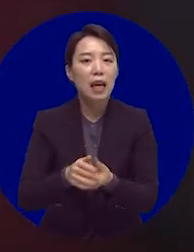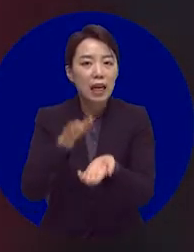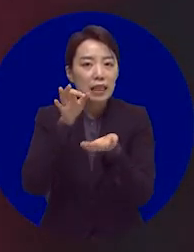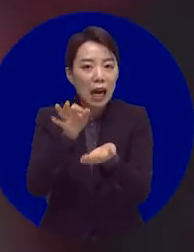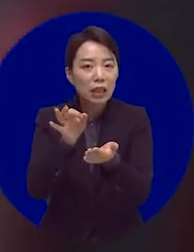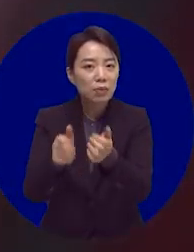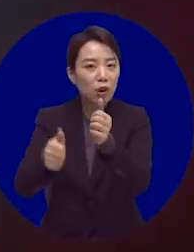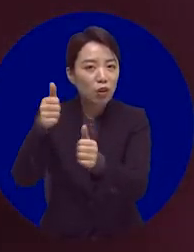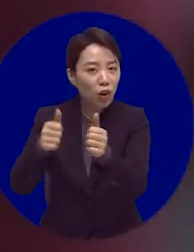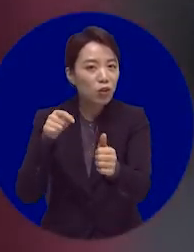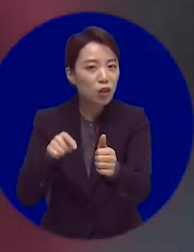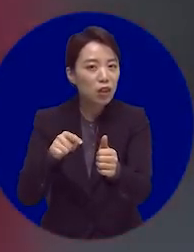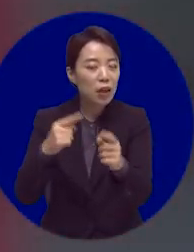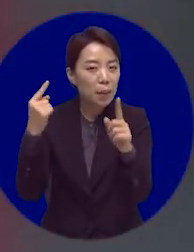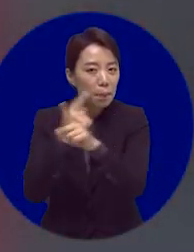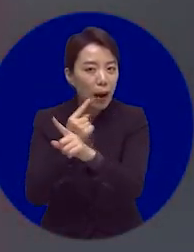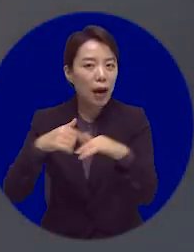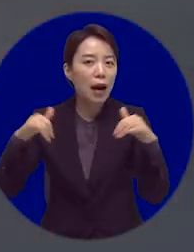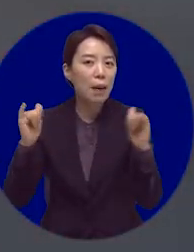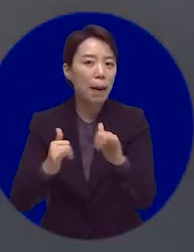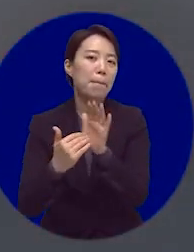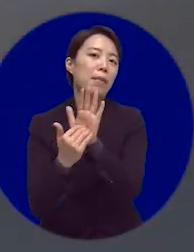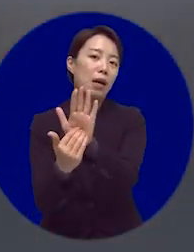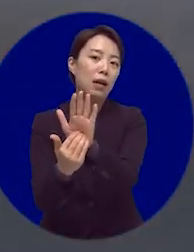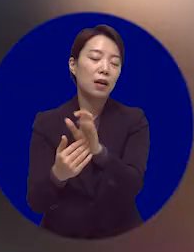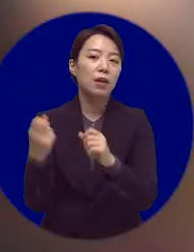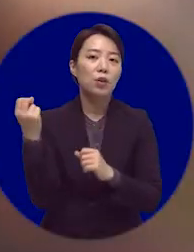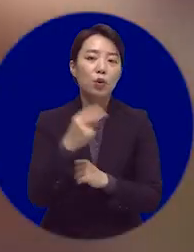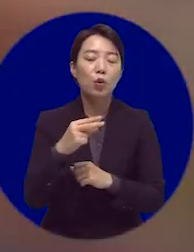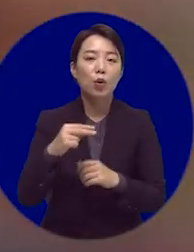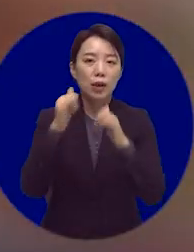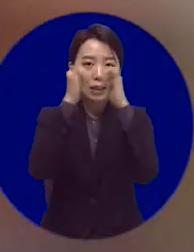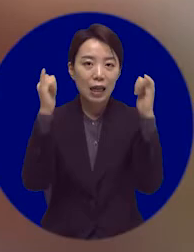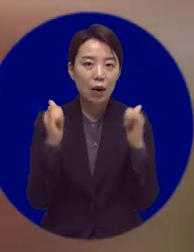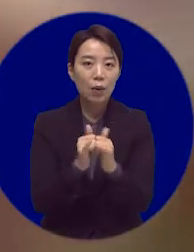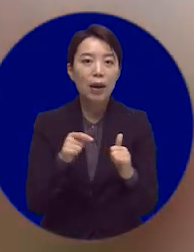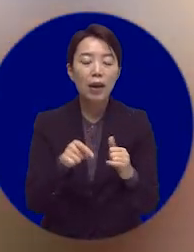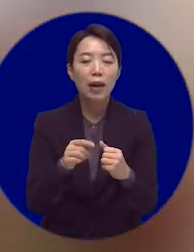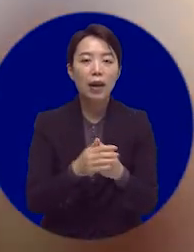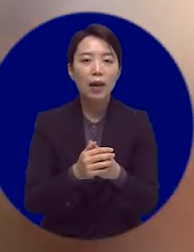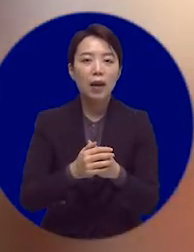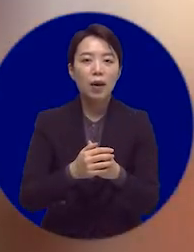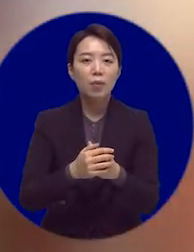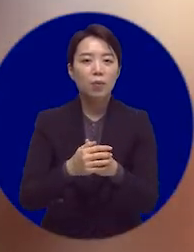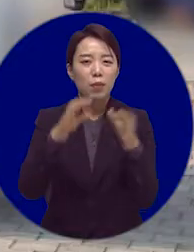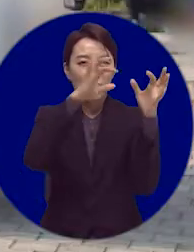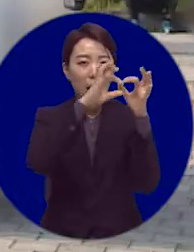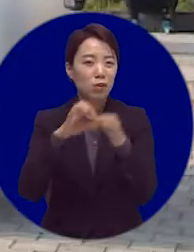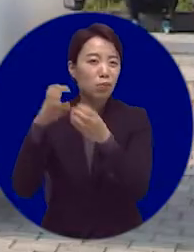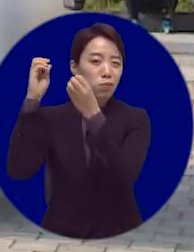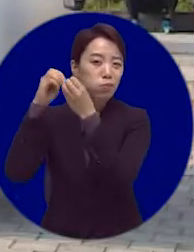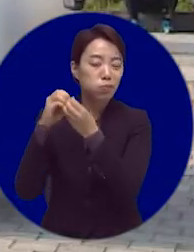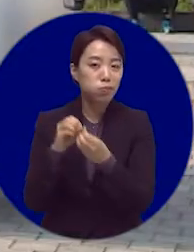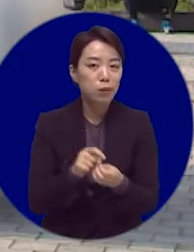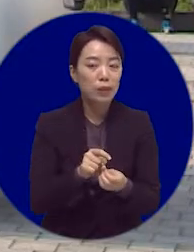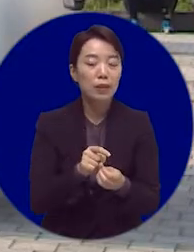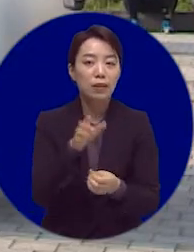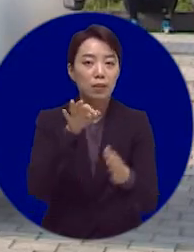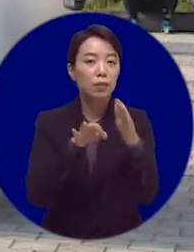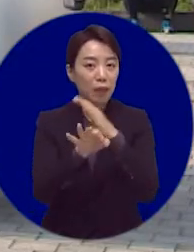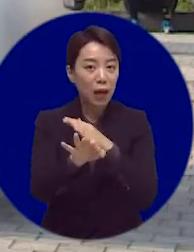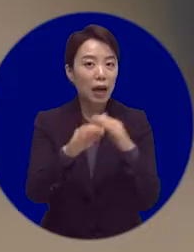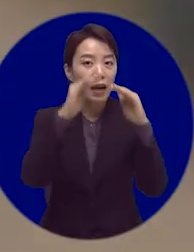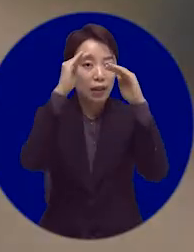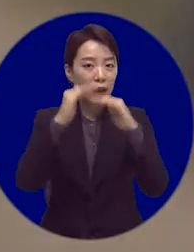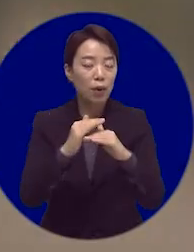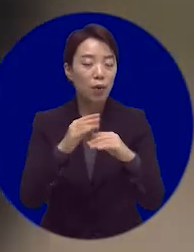자금력을 겨루는 과정으로 변질될 위험성을 차단하고 우리 사회에 퍼져 있던 관행적이고 음성적인 금품 제공